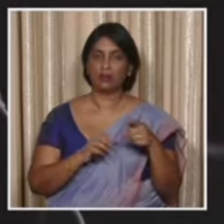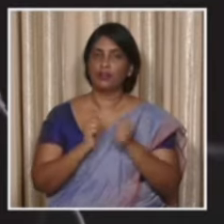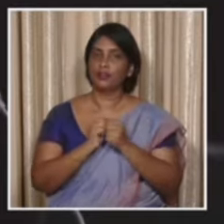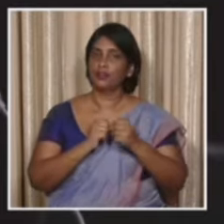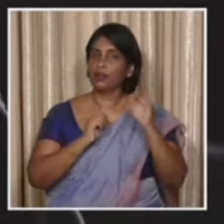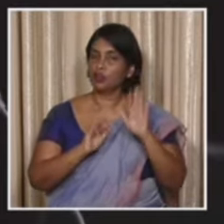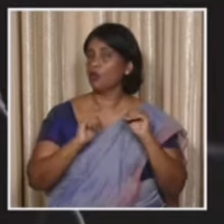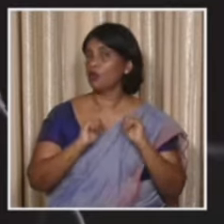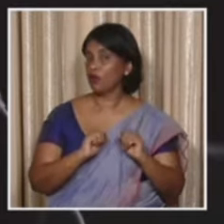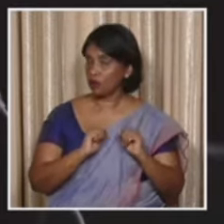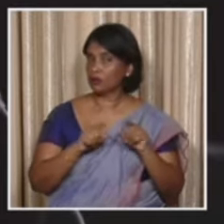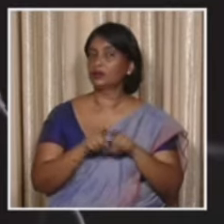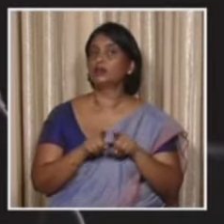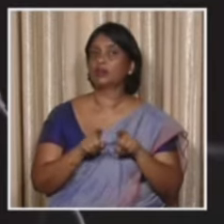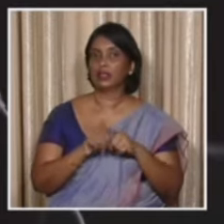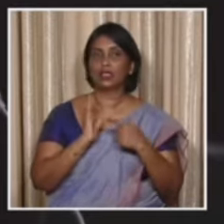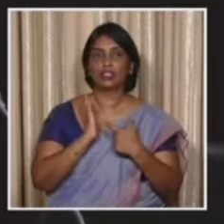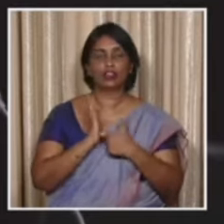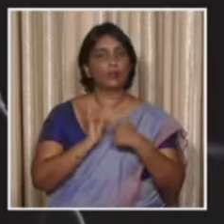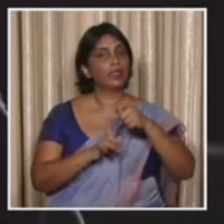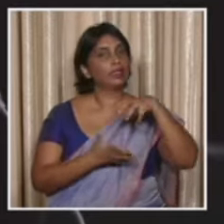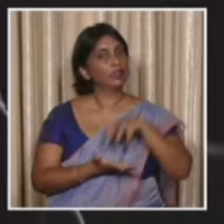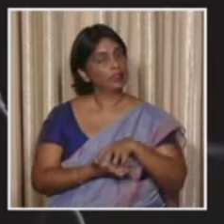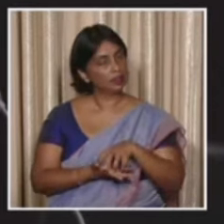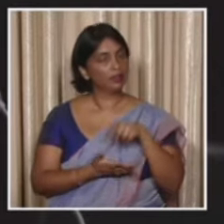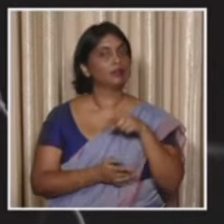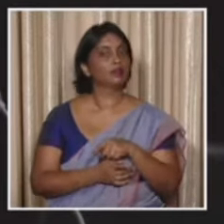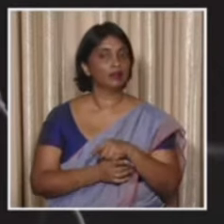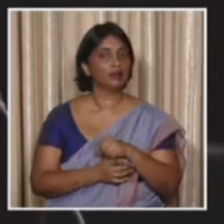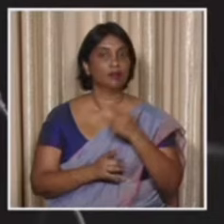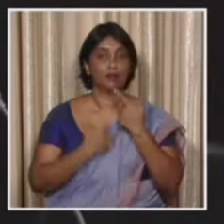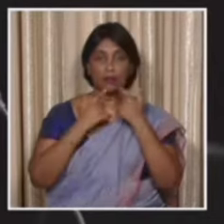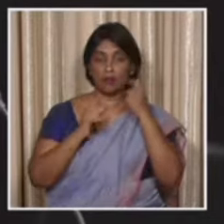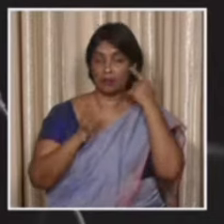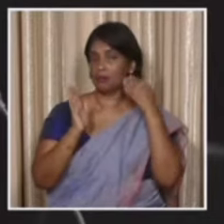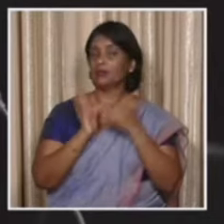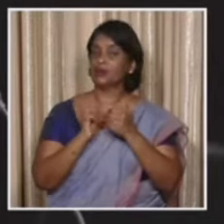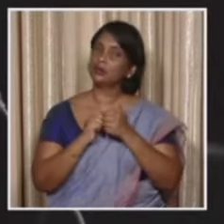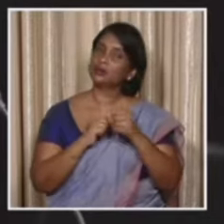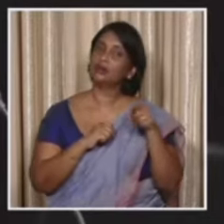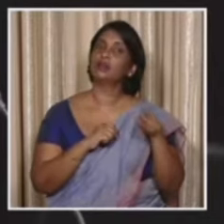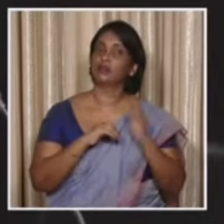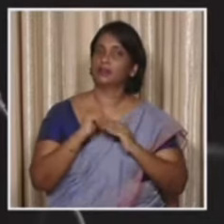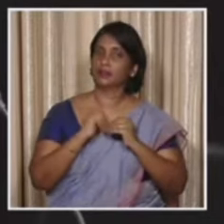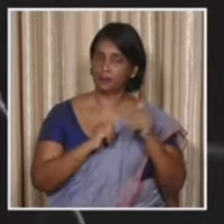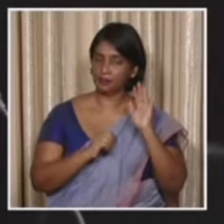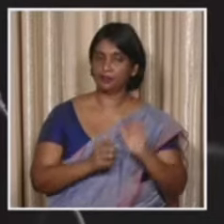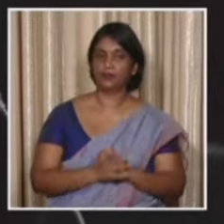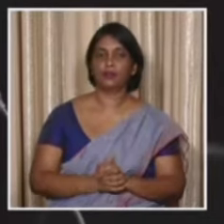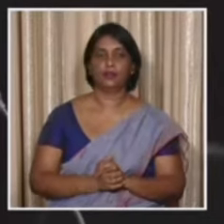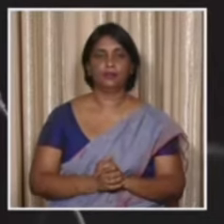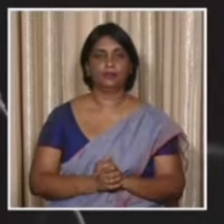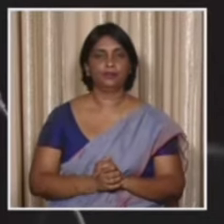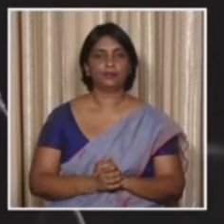மூலை முடுக்கிலும் இருந்தது. எனவே எங்களுடைய கட்சியின் சார்பில் அவருடைய பெயர் இந்த பதிவேட்டிலே